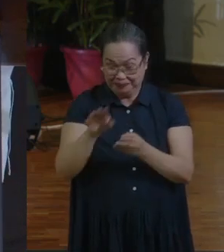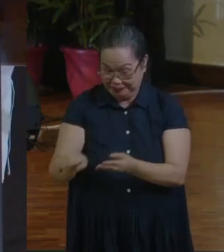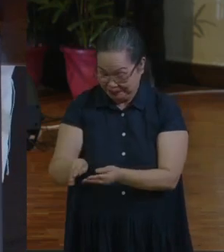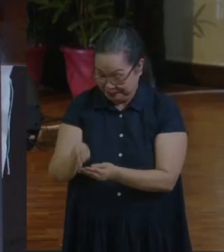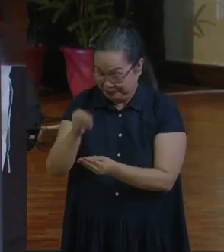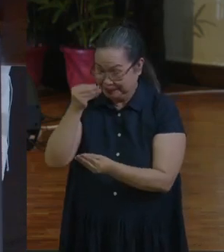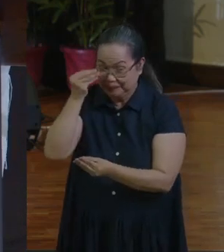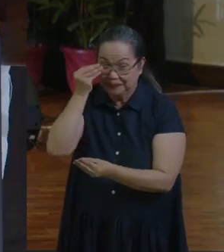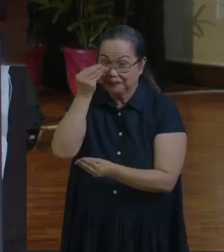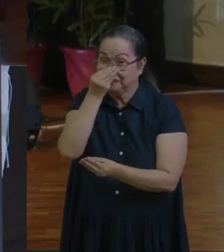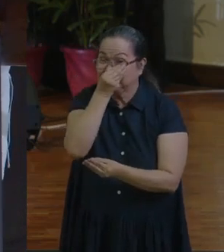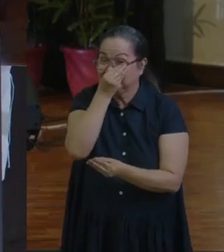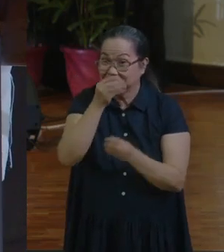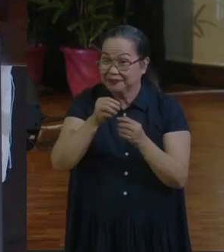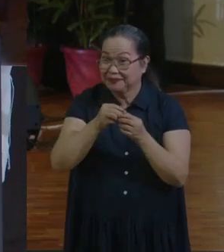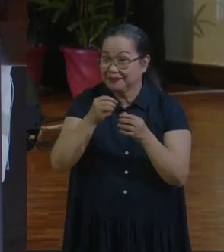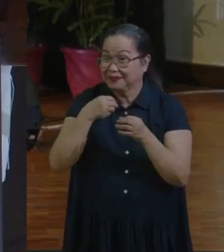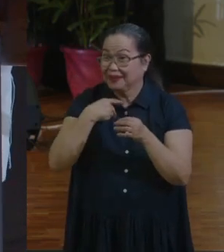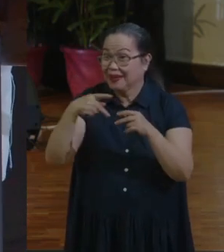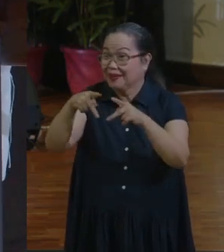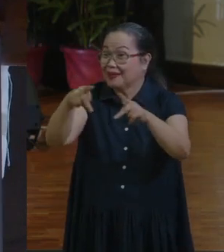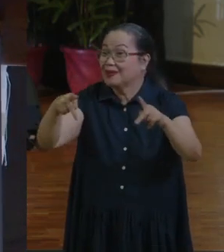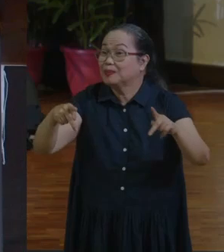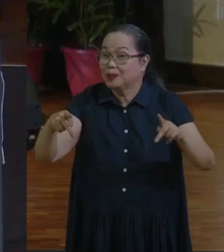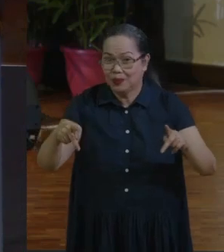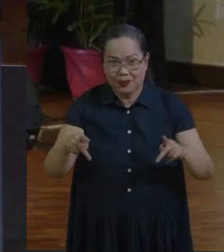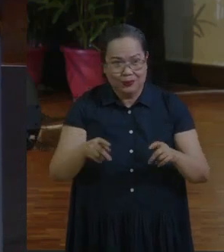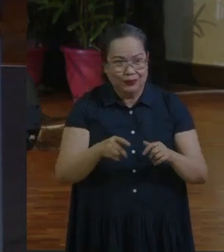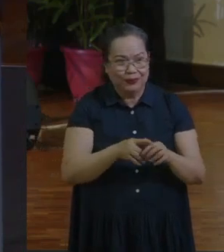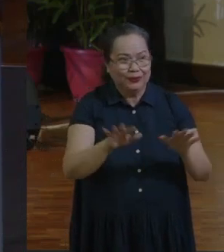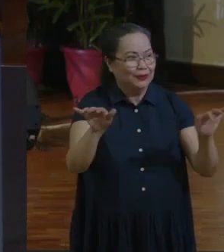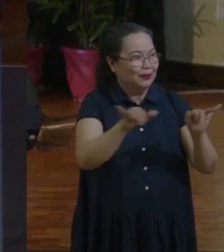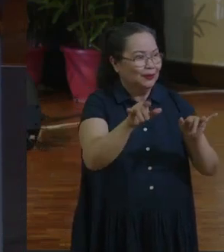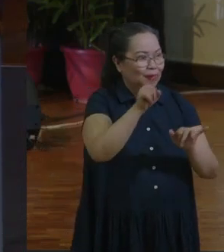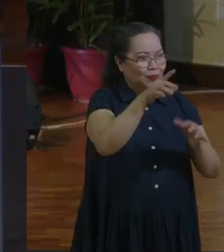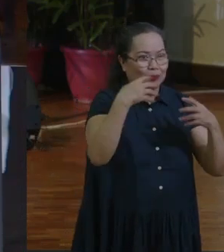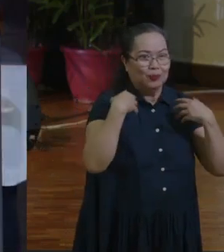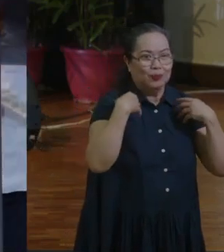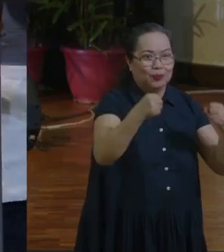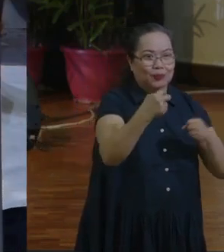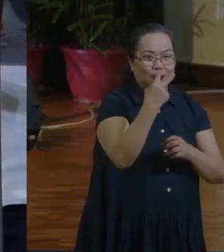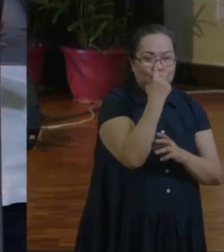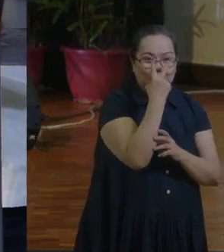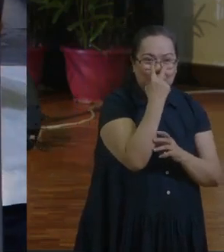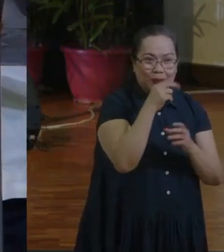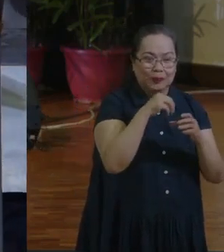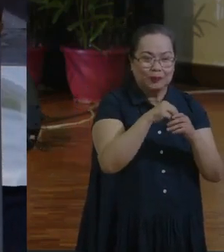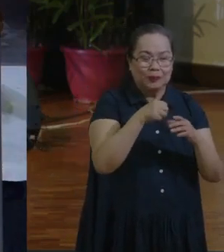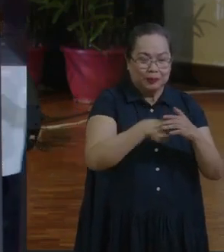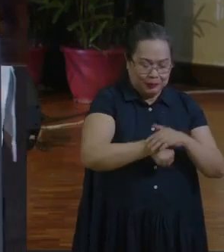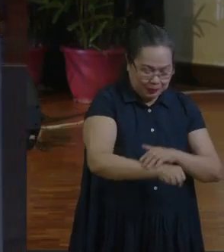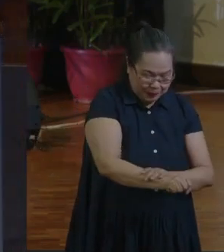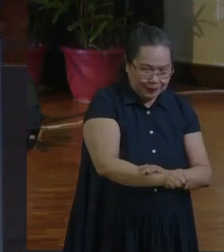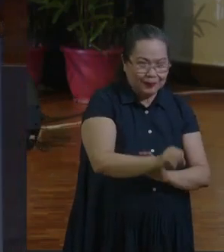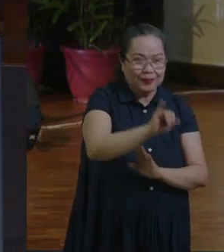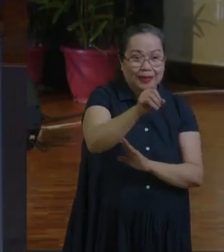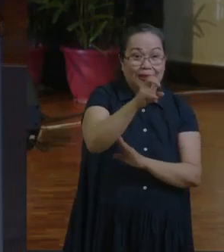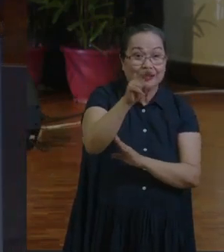Mark 8:22 to 26. Ang pagpapagaling ng isang bulag mula kapanganakan,